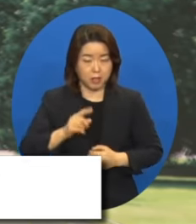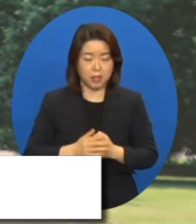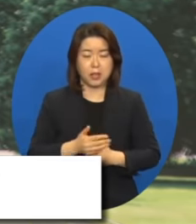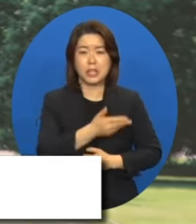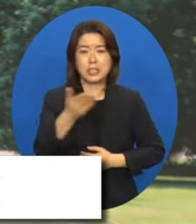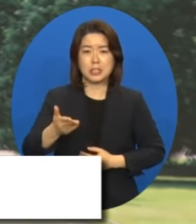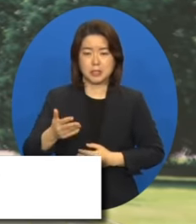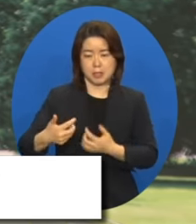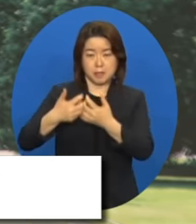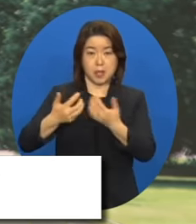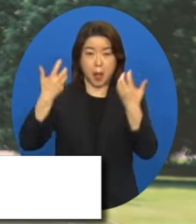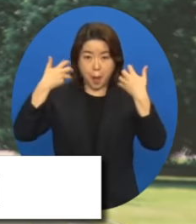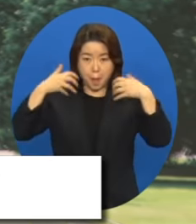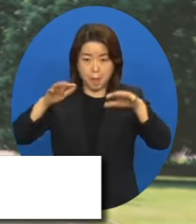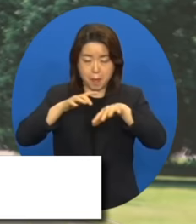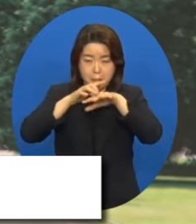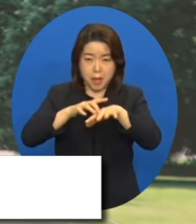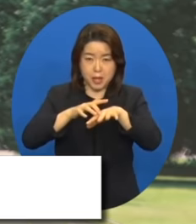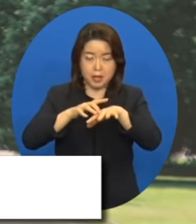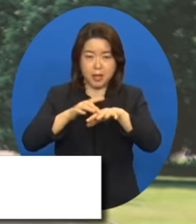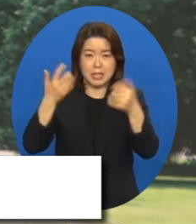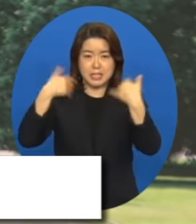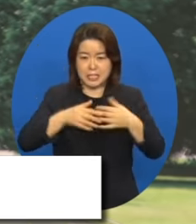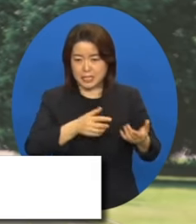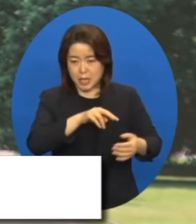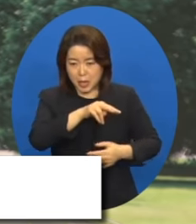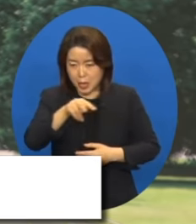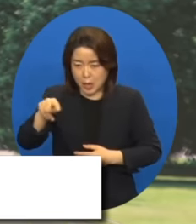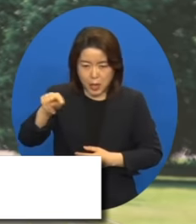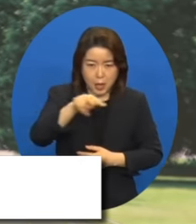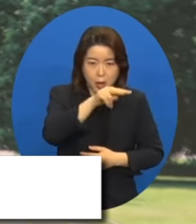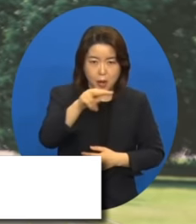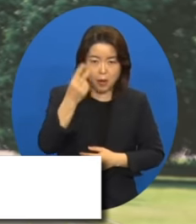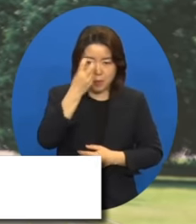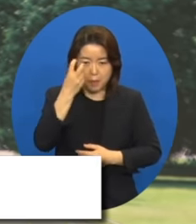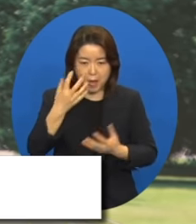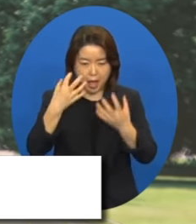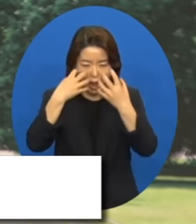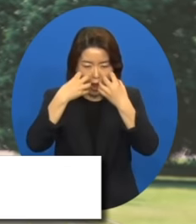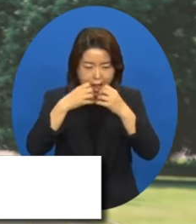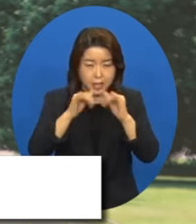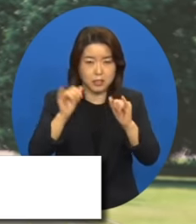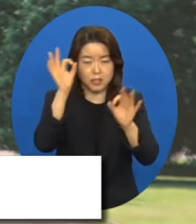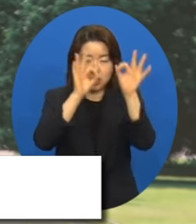대적 마귀가 우는 사자같이 두루다니며 삼킬 자를 찾나니.